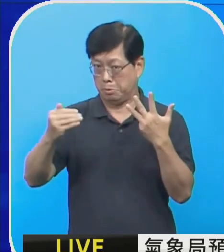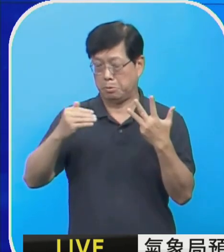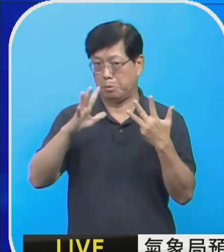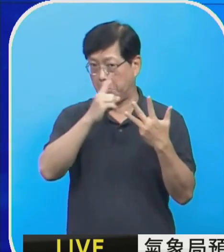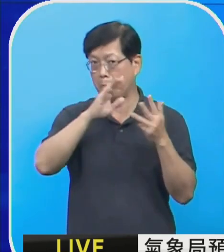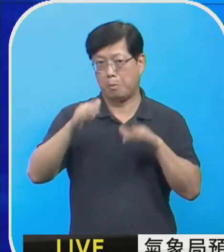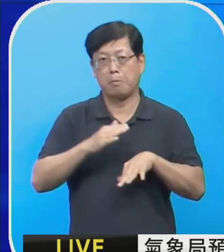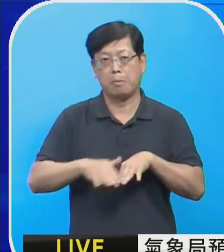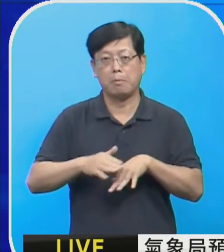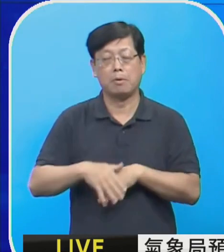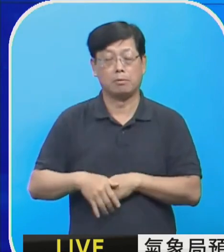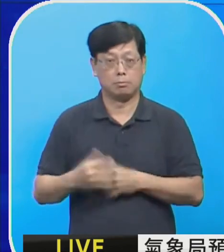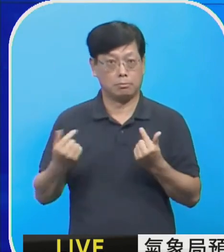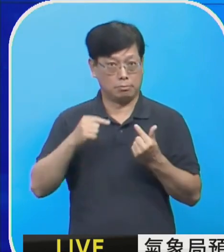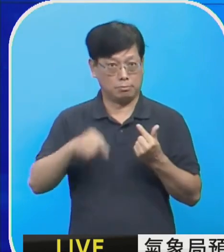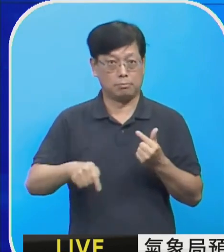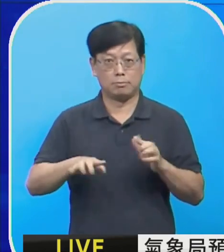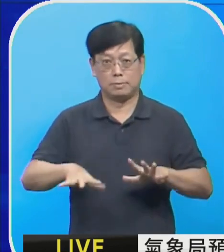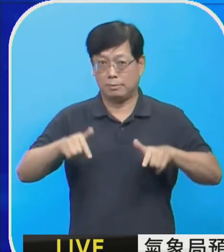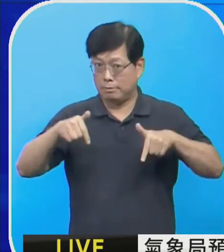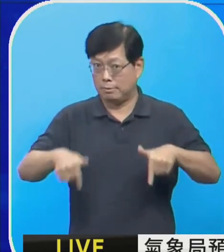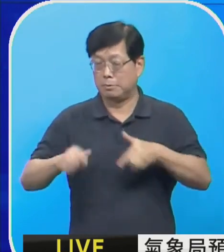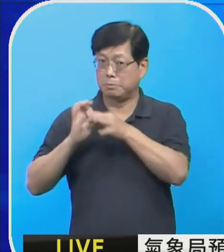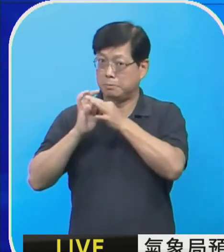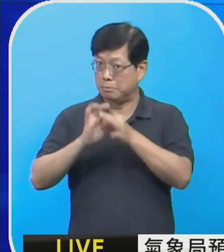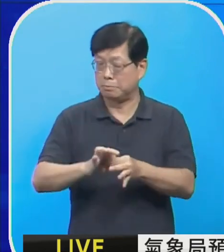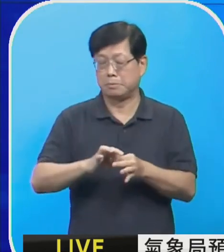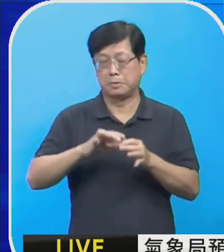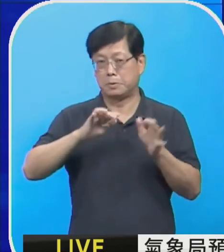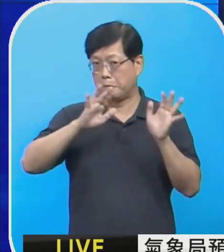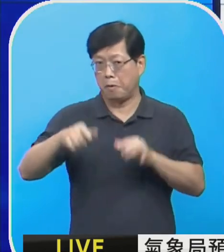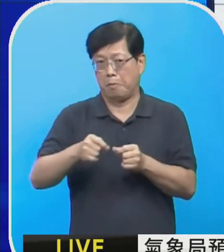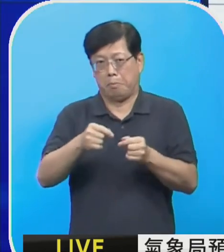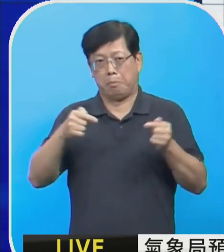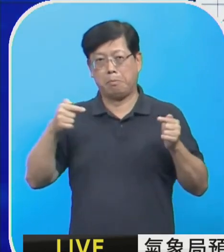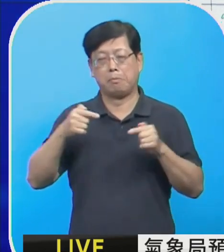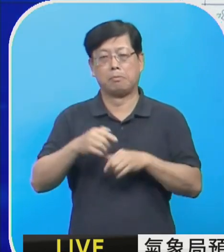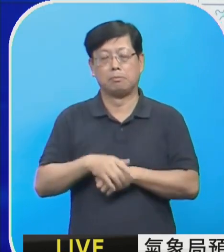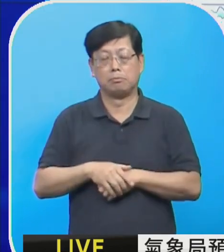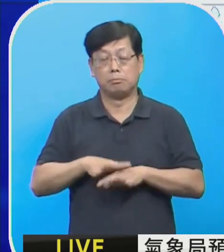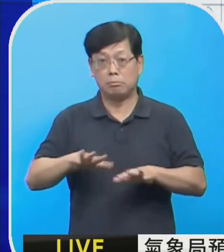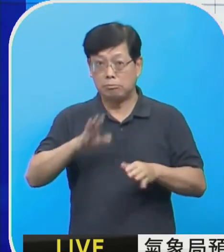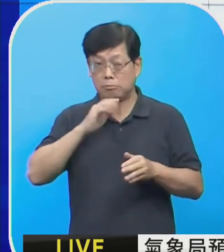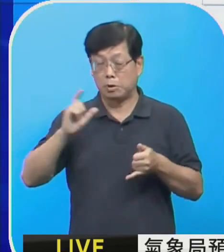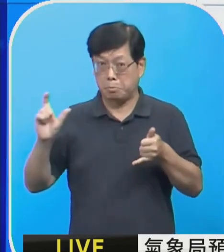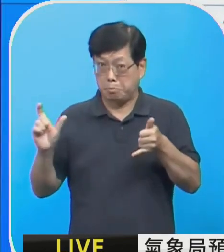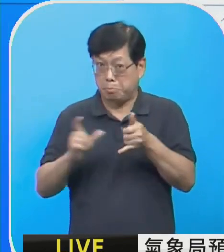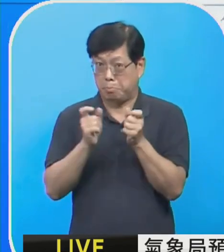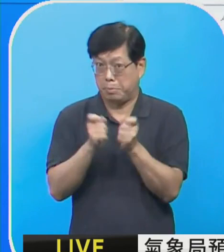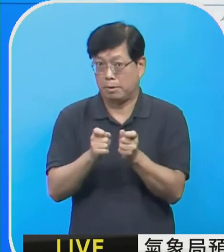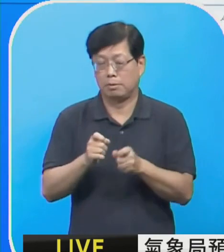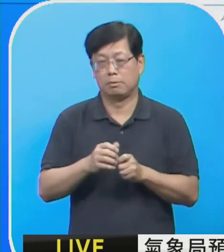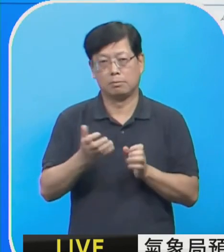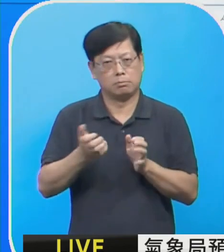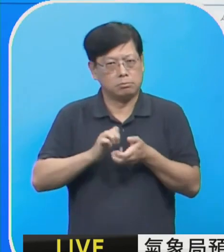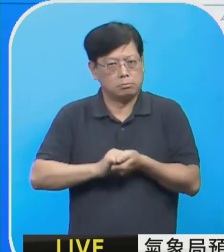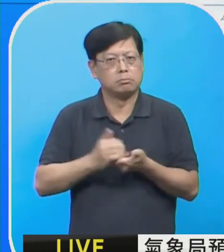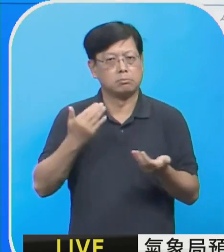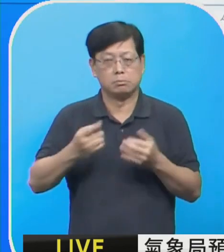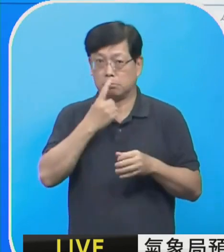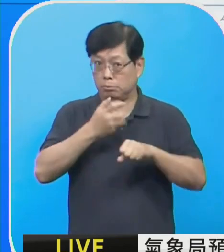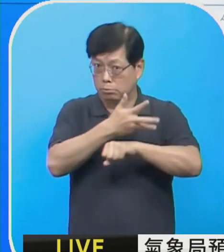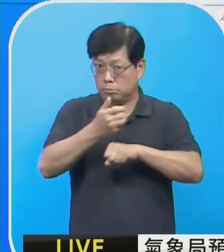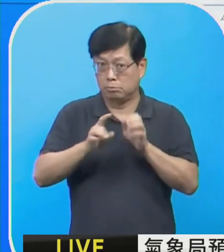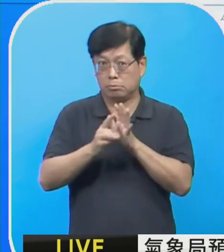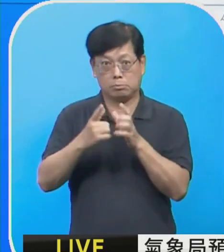现，这样子的状况一直到今天的下午，风势会更加的剧烈。随着台风逐渐靠近，我们预计在绿岛